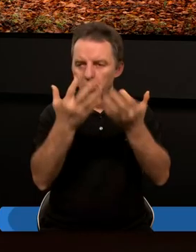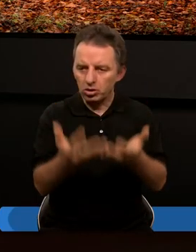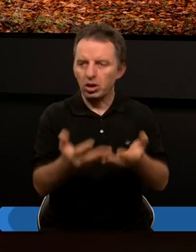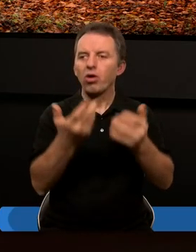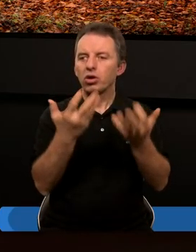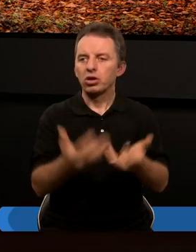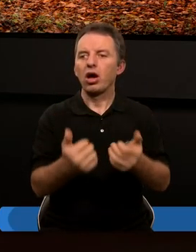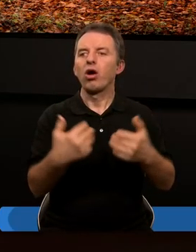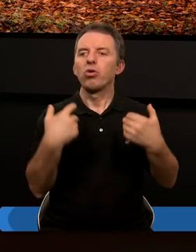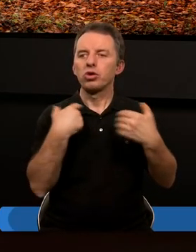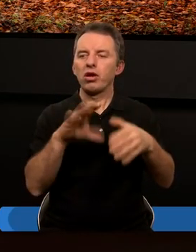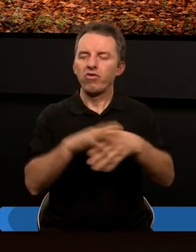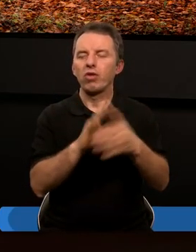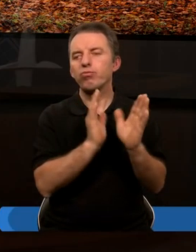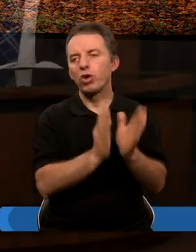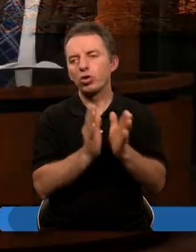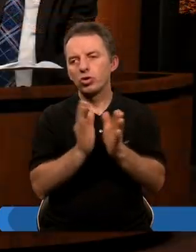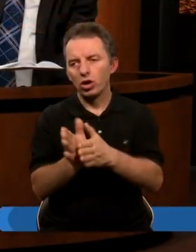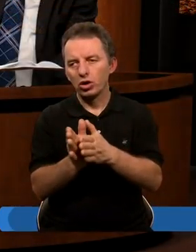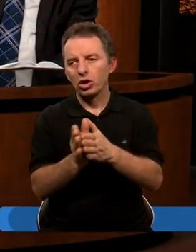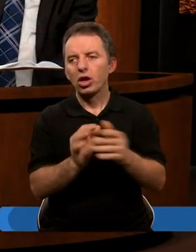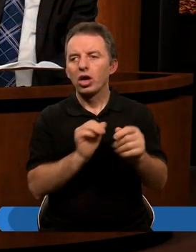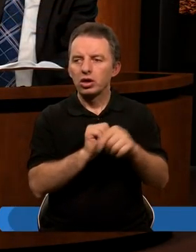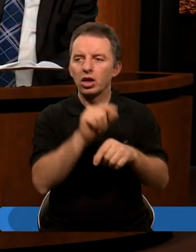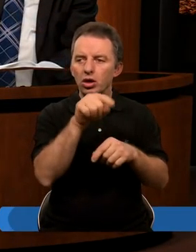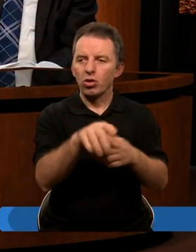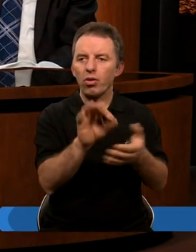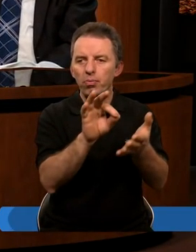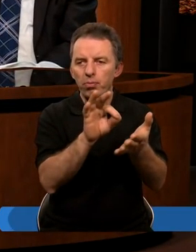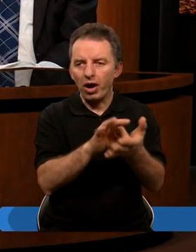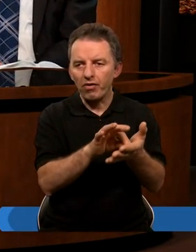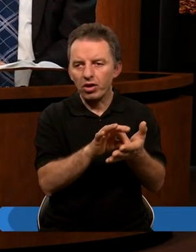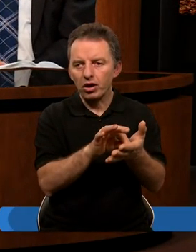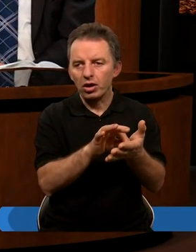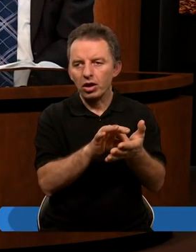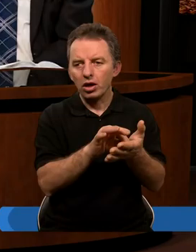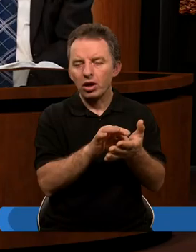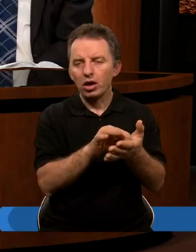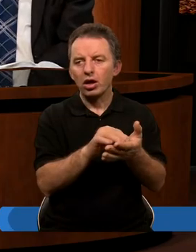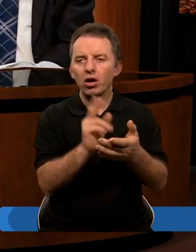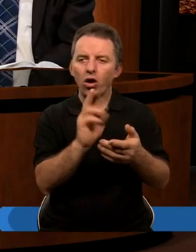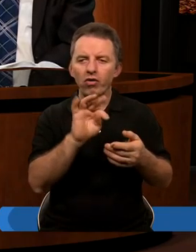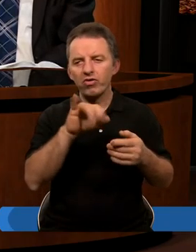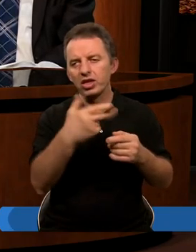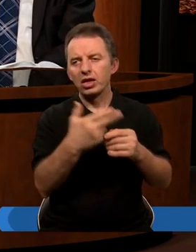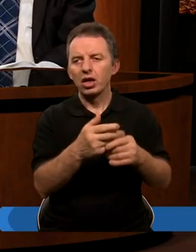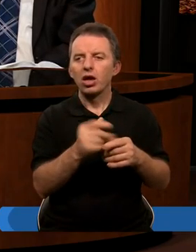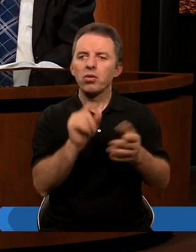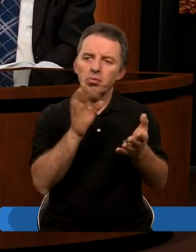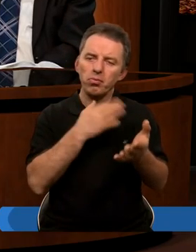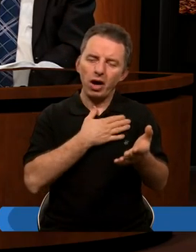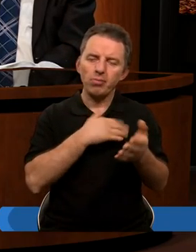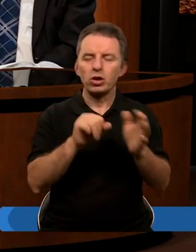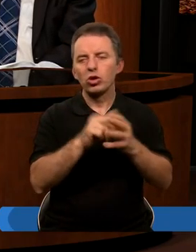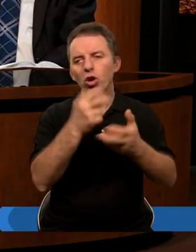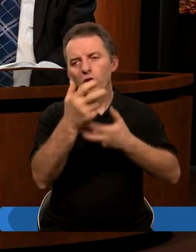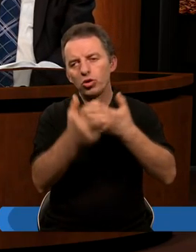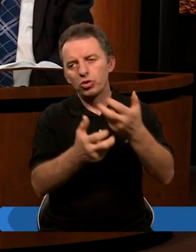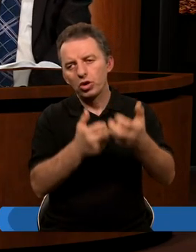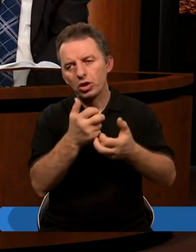chciałby żyć w porządku. Jest tutaj więc pewien kontrast, bo z jednej strony mamy do czynienia